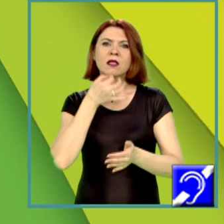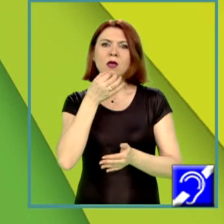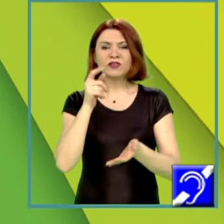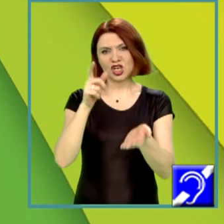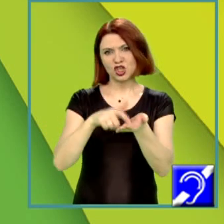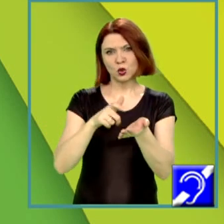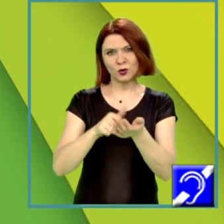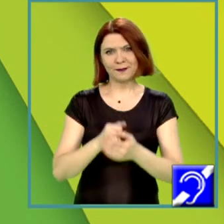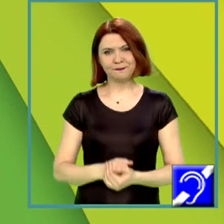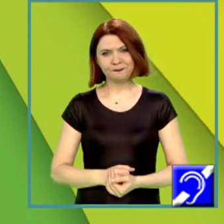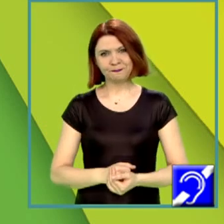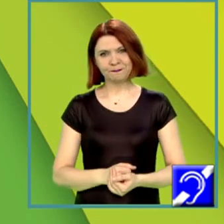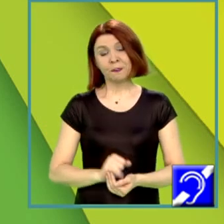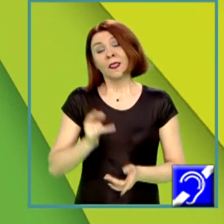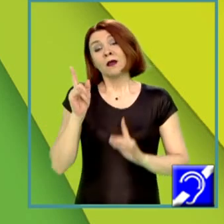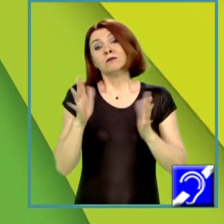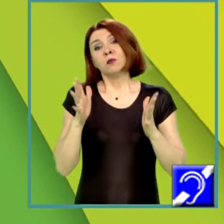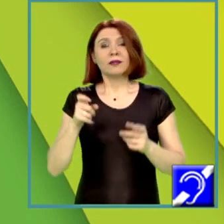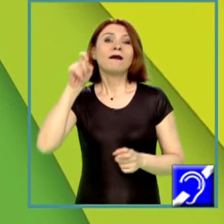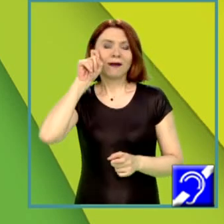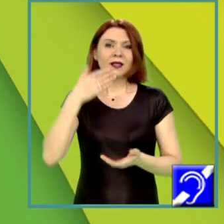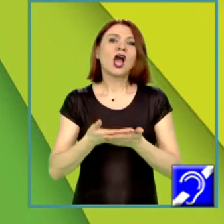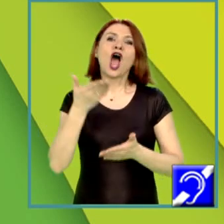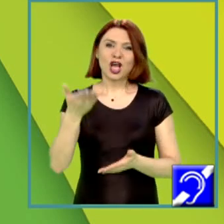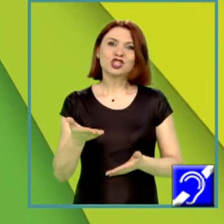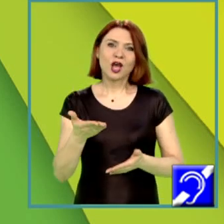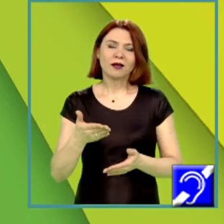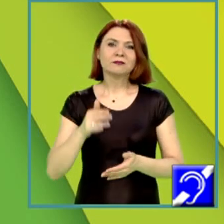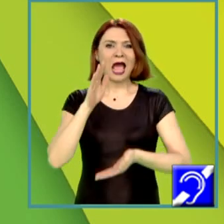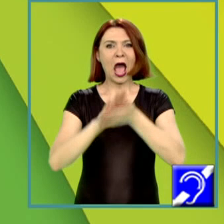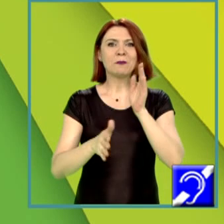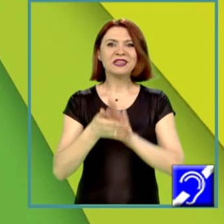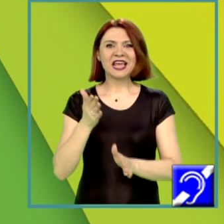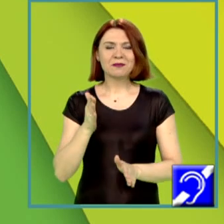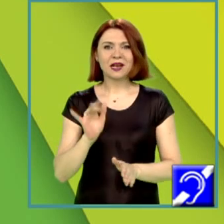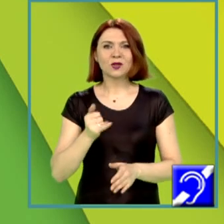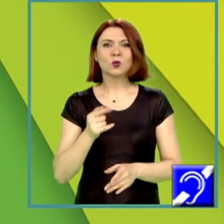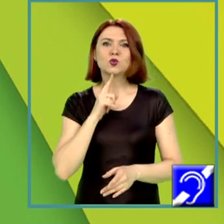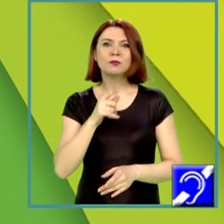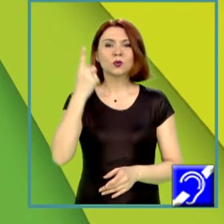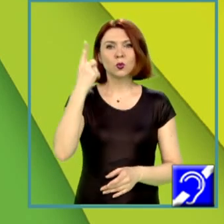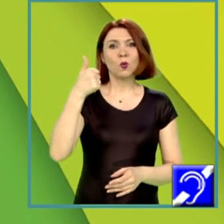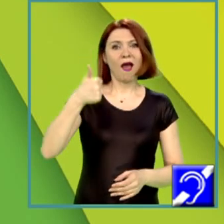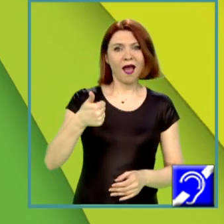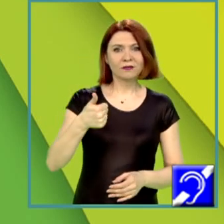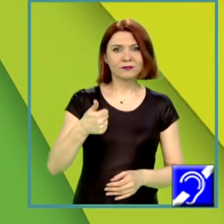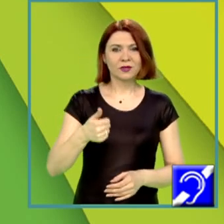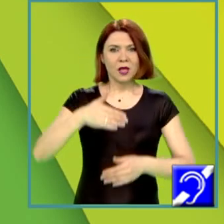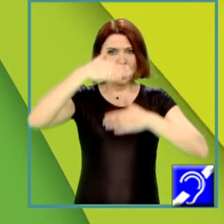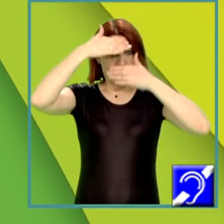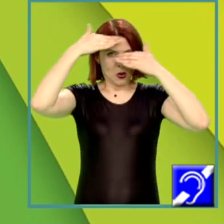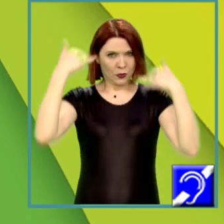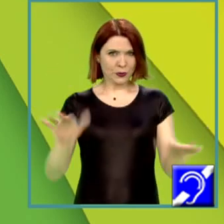solicitate și să ar putea crede că în felul acesta am terminat cu subiectul 1 a răsufla